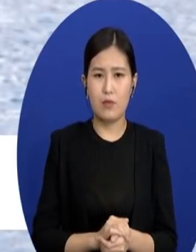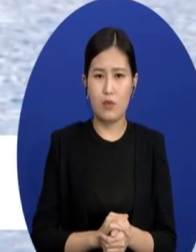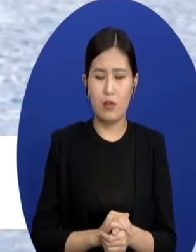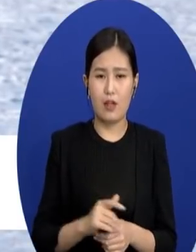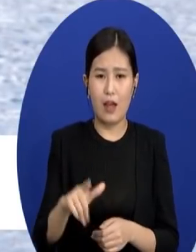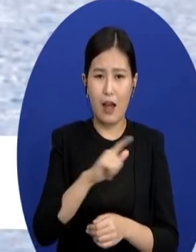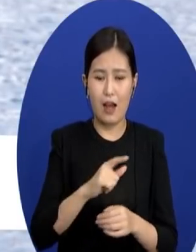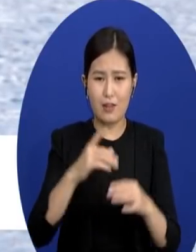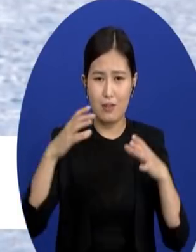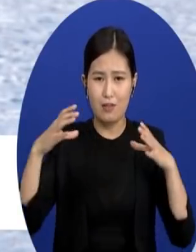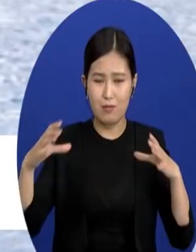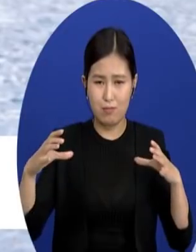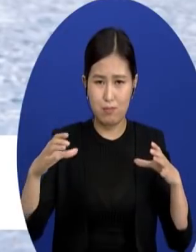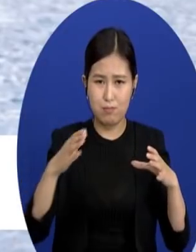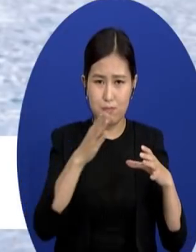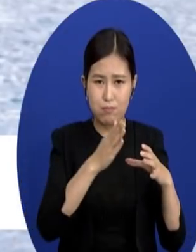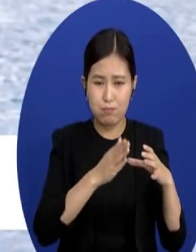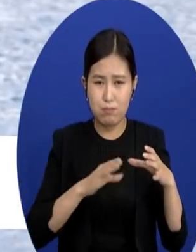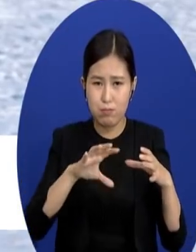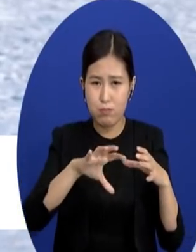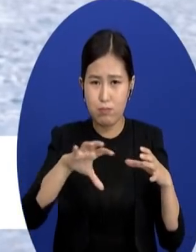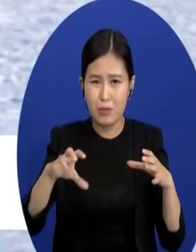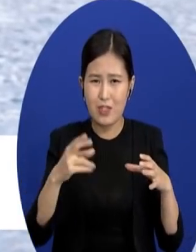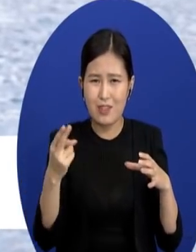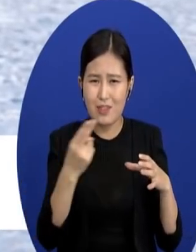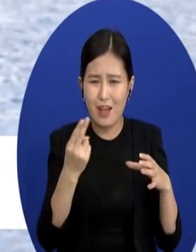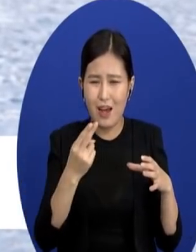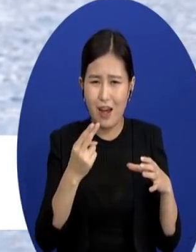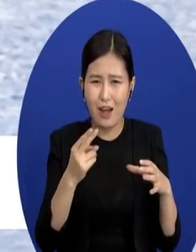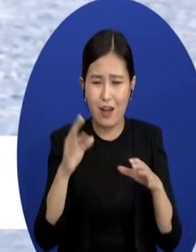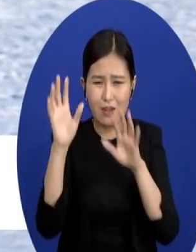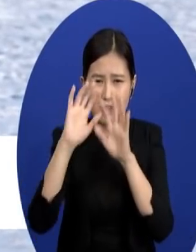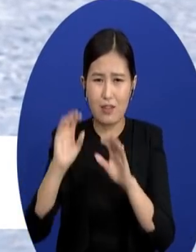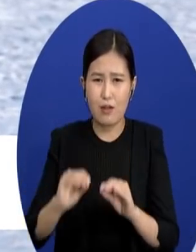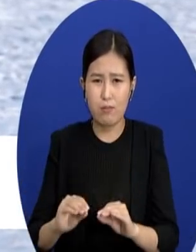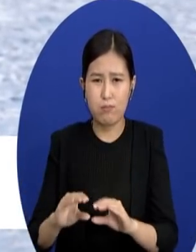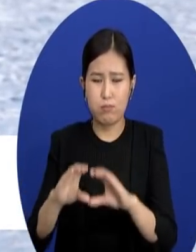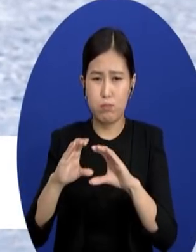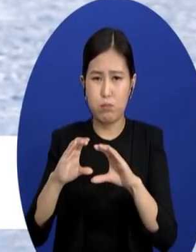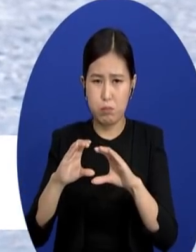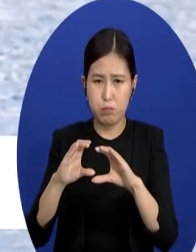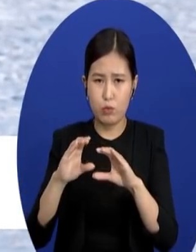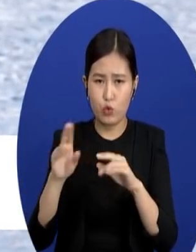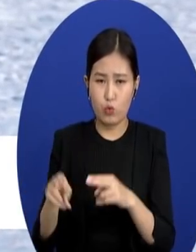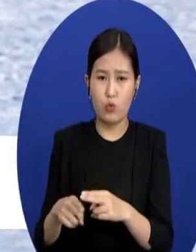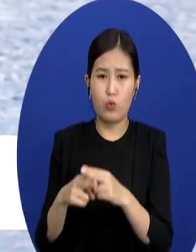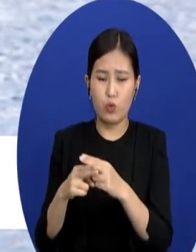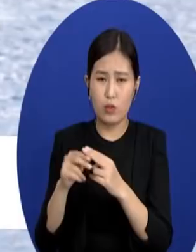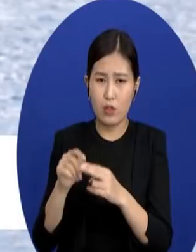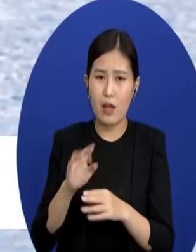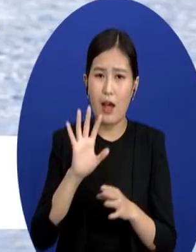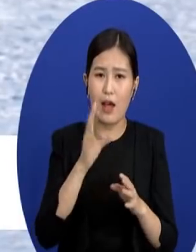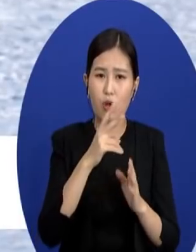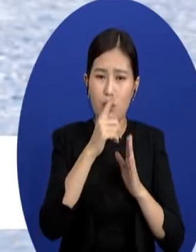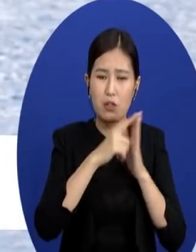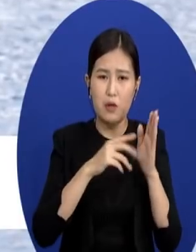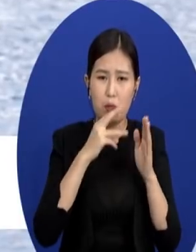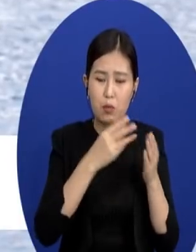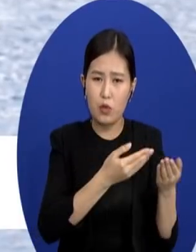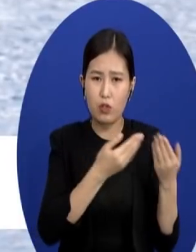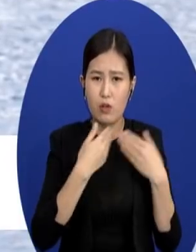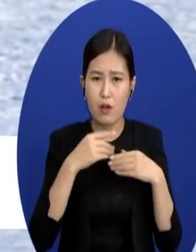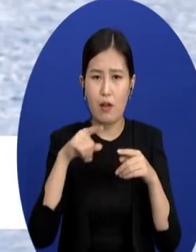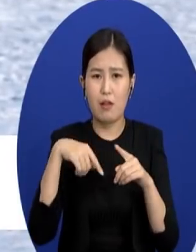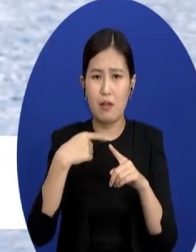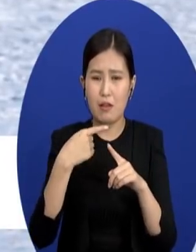байдлаар цагаанаар зодрох уу гэсэн ийм одоо үнэлгээг бол холбогдох газраас гаргаад байгаа юм. За 12 дугаар сарын мэдээлэлээр бол одоо нэмж цас